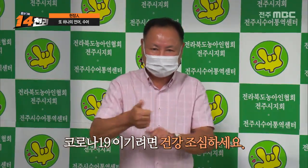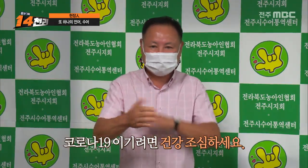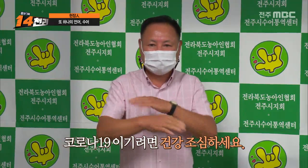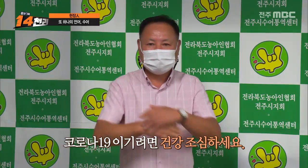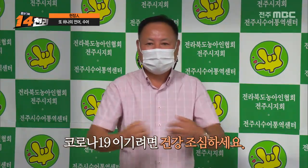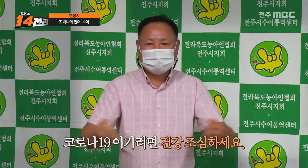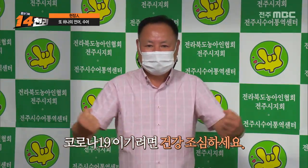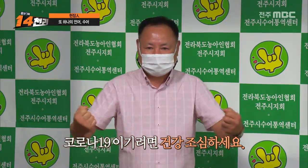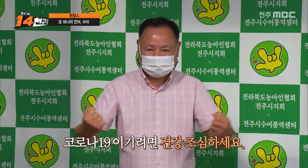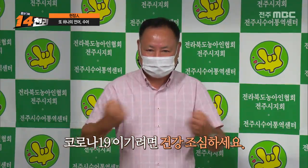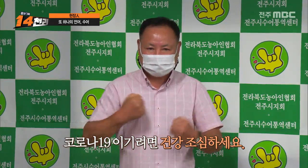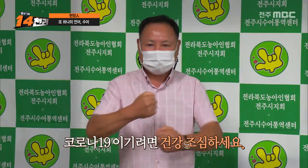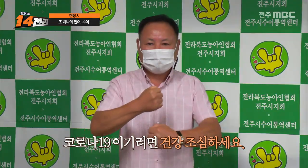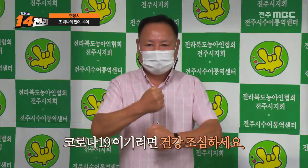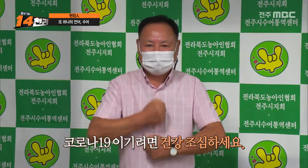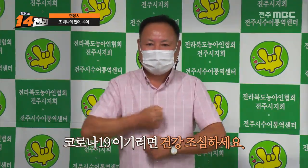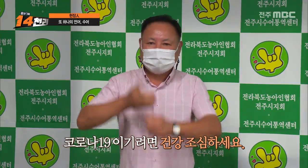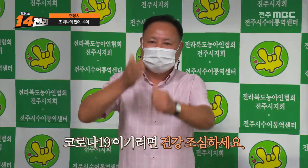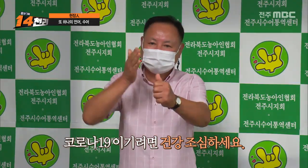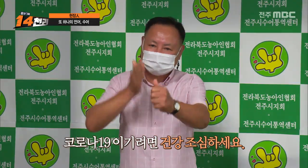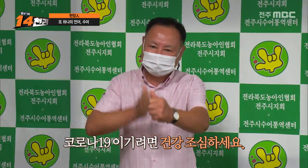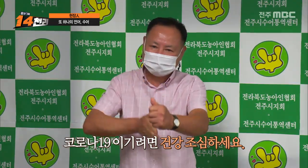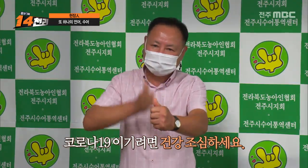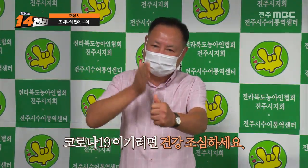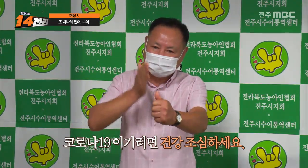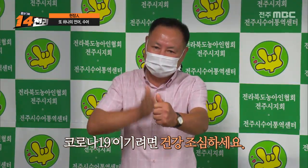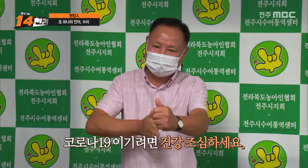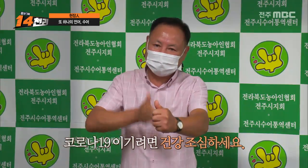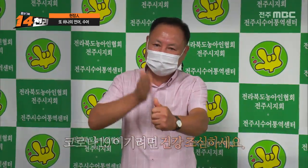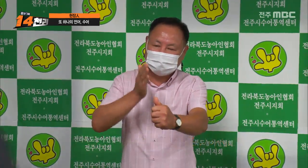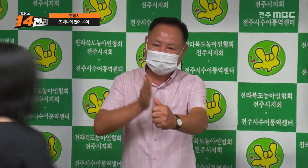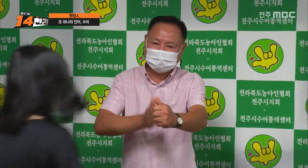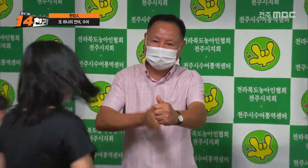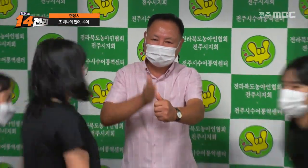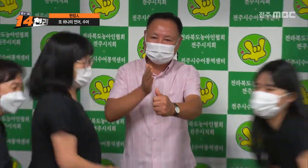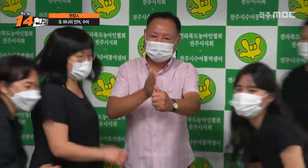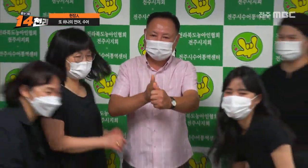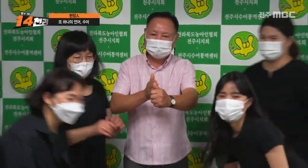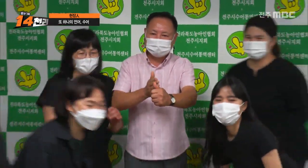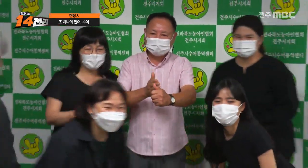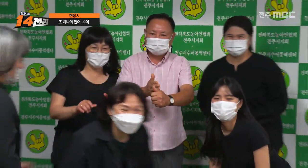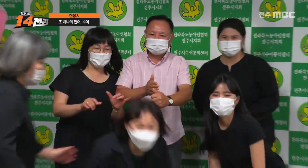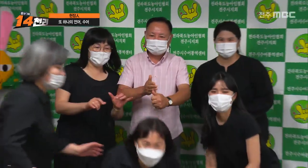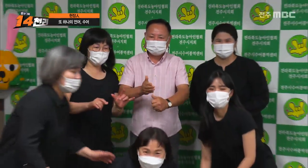코로나 이기려면 건강 조심하세요.